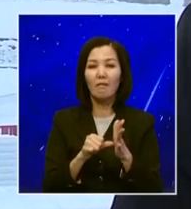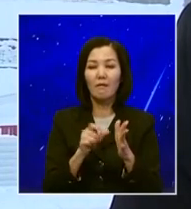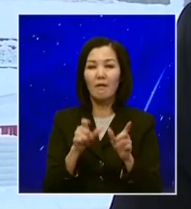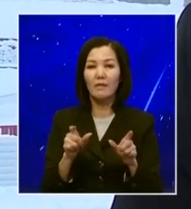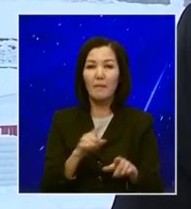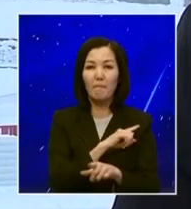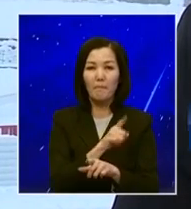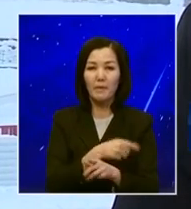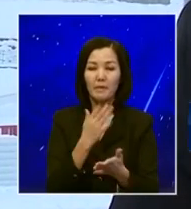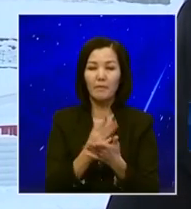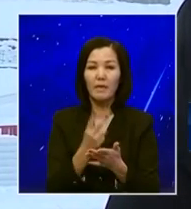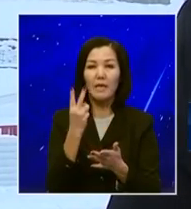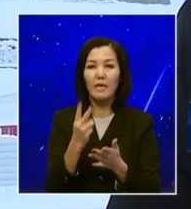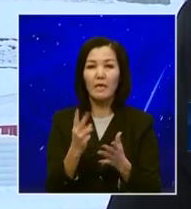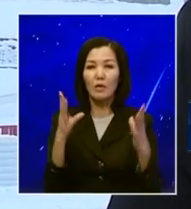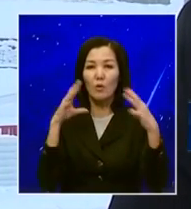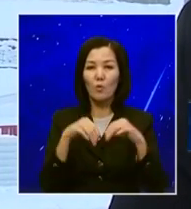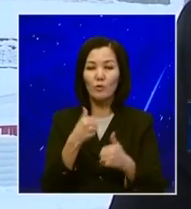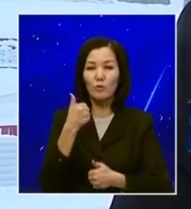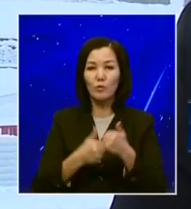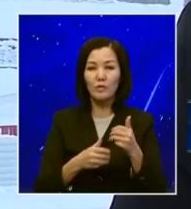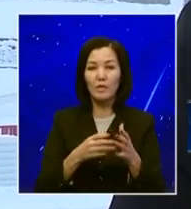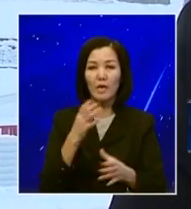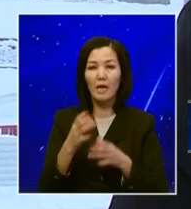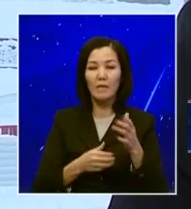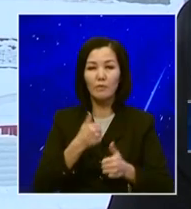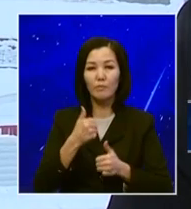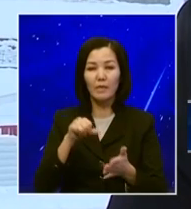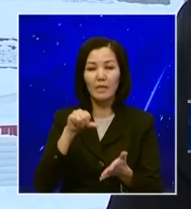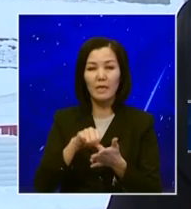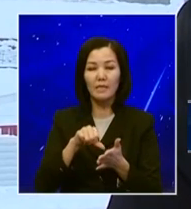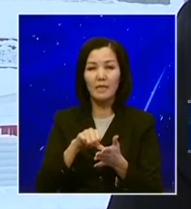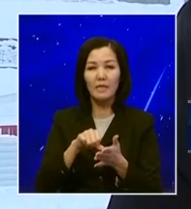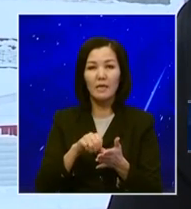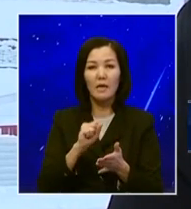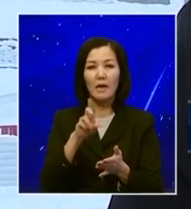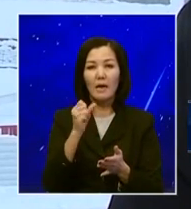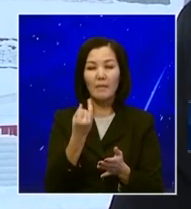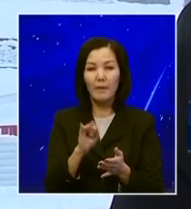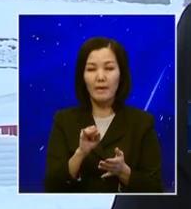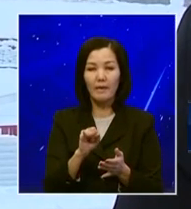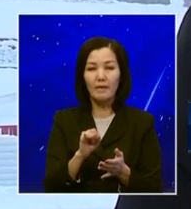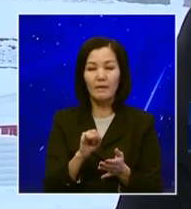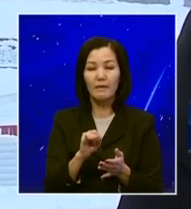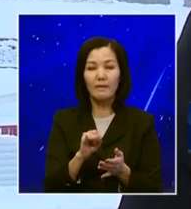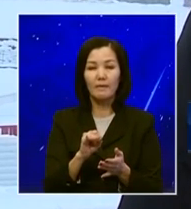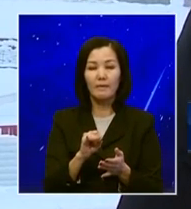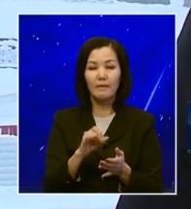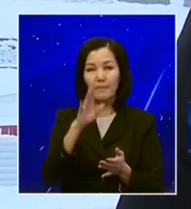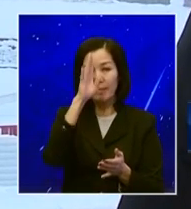қоссайыстан біздің жаңағы әлем чемпионатына қатысқан Абай және Амангелді Мағжан